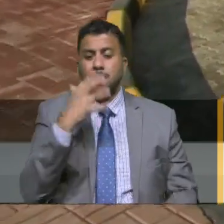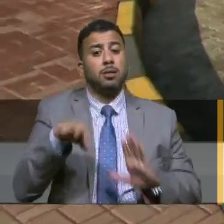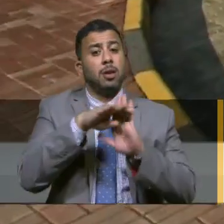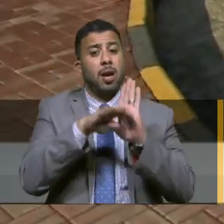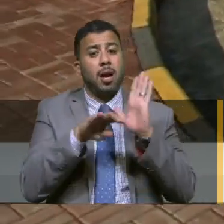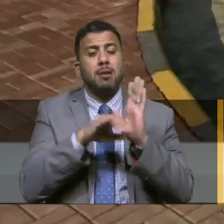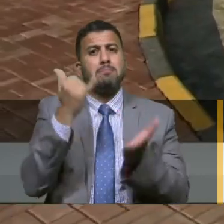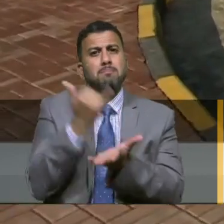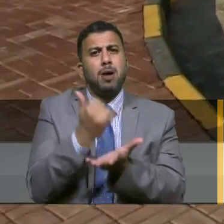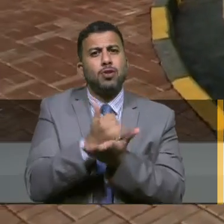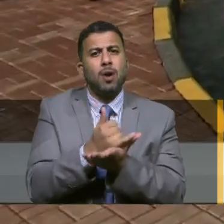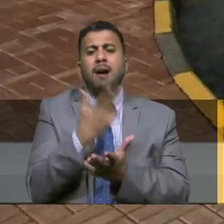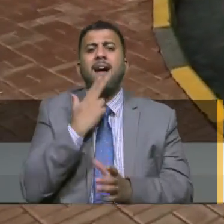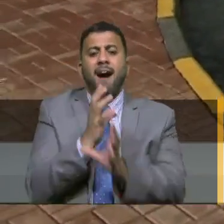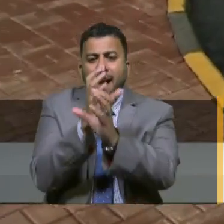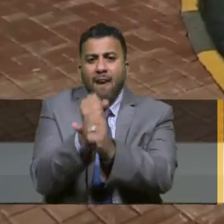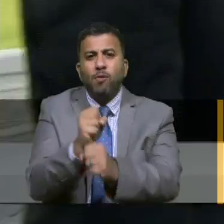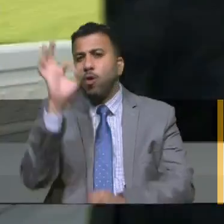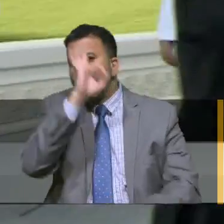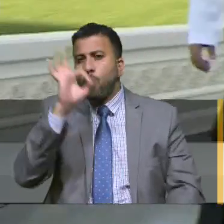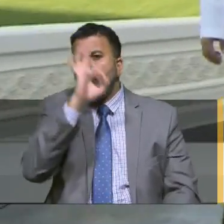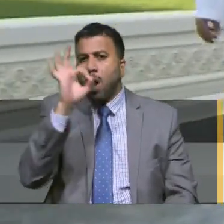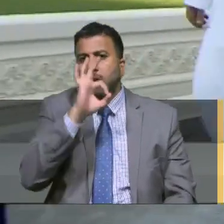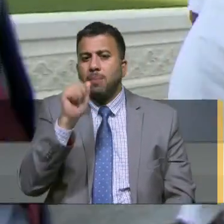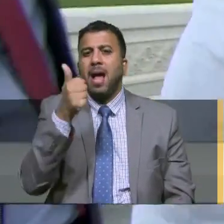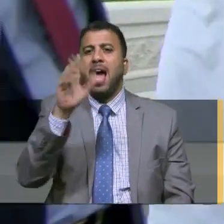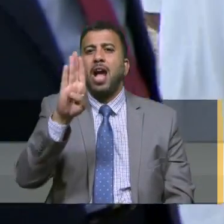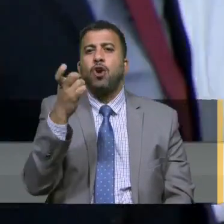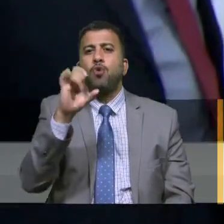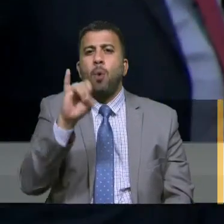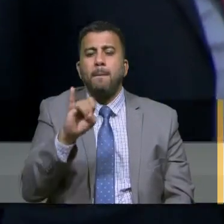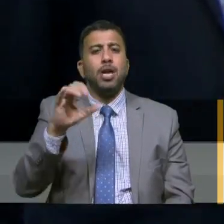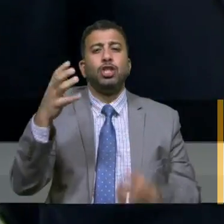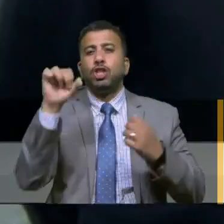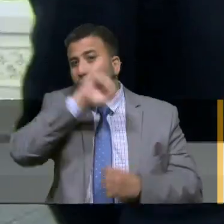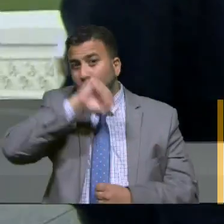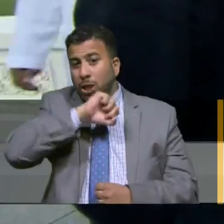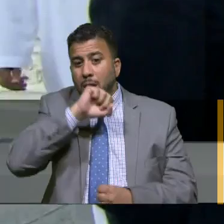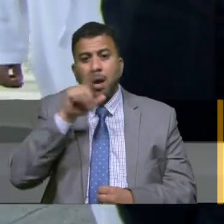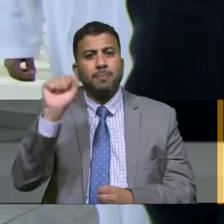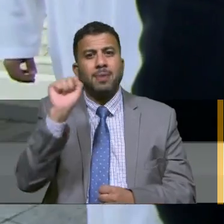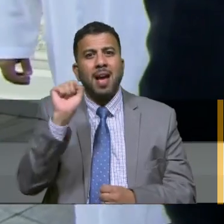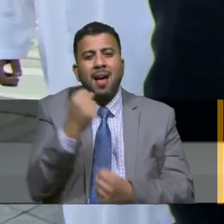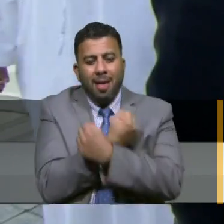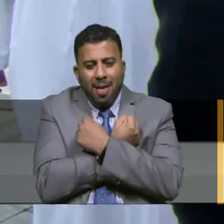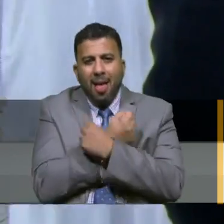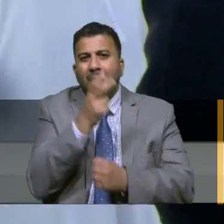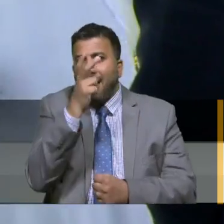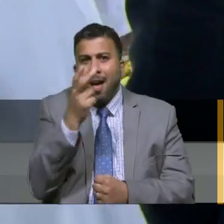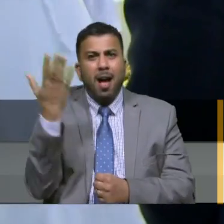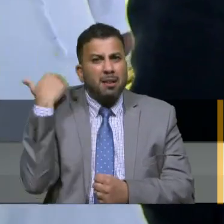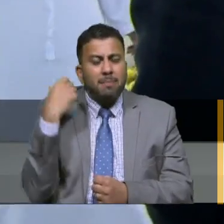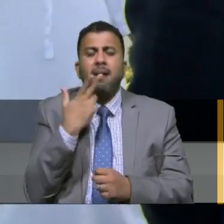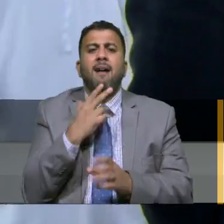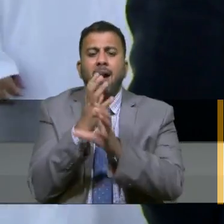المركز الإقليمي لحفظ التراث الثقافي في الوطن العربي إكرم الشارقة ومشروع الآثار المهددة في الشرق الأوسط وشمال